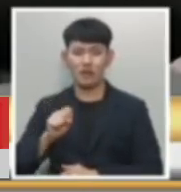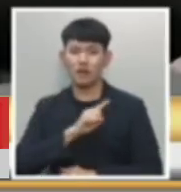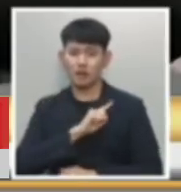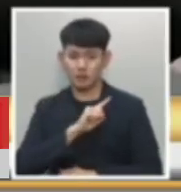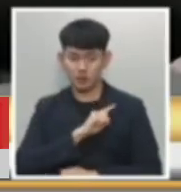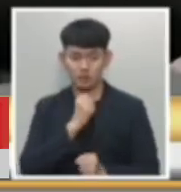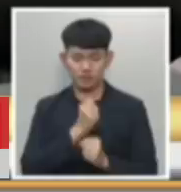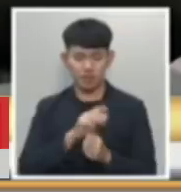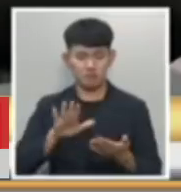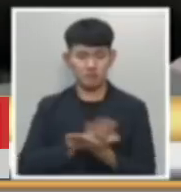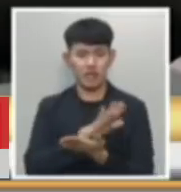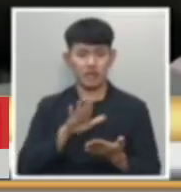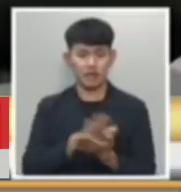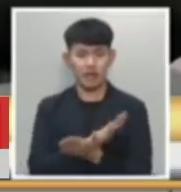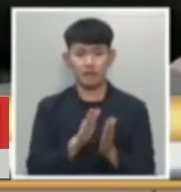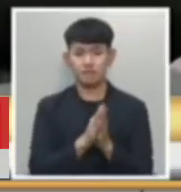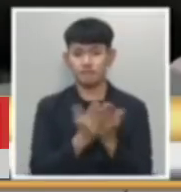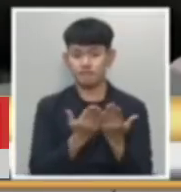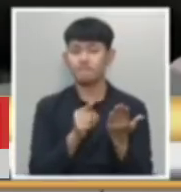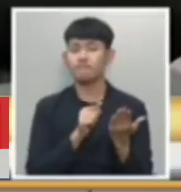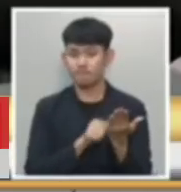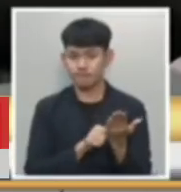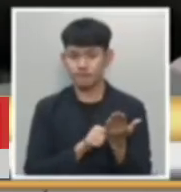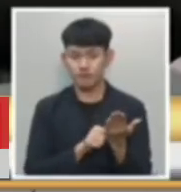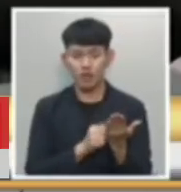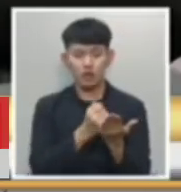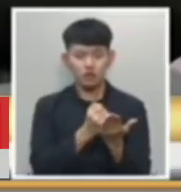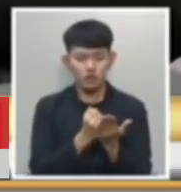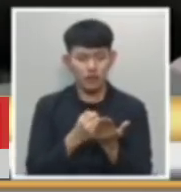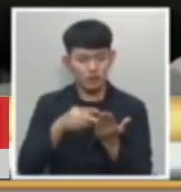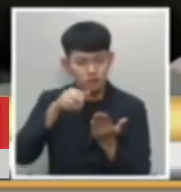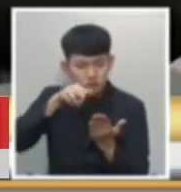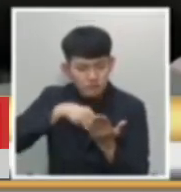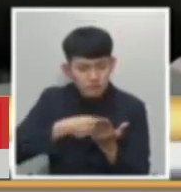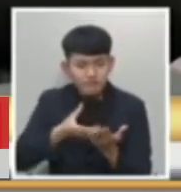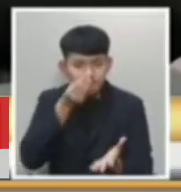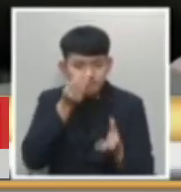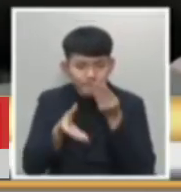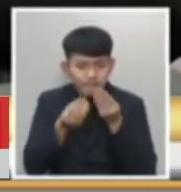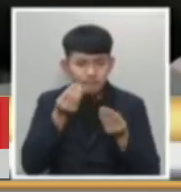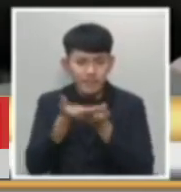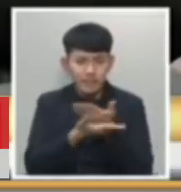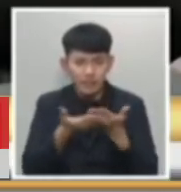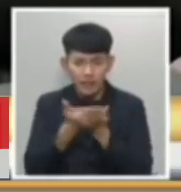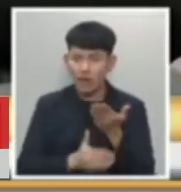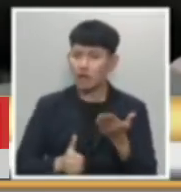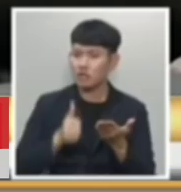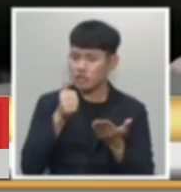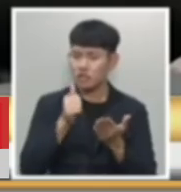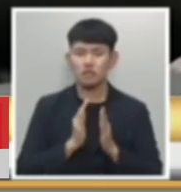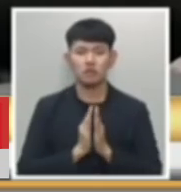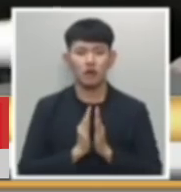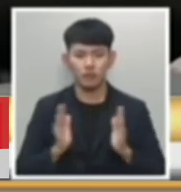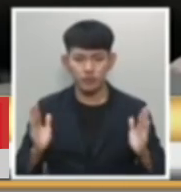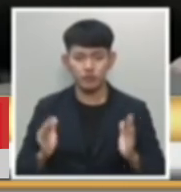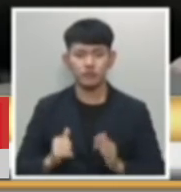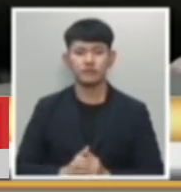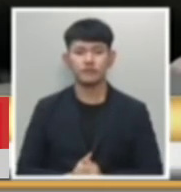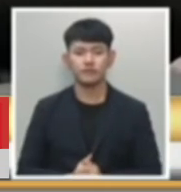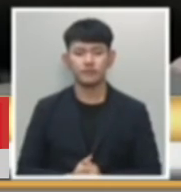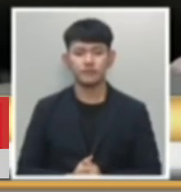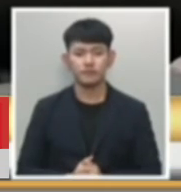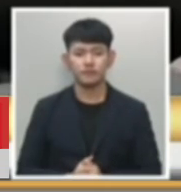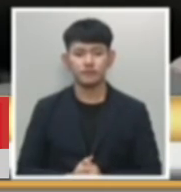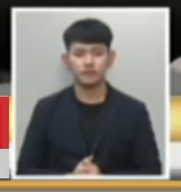ทำเอกสารเพื่อประกอบการพิจารณาของสมาชิกได้อย่างดียิ่งต้องกราบขอบพระคุณครับส